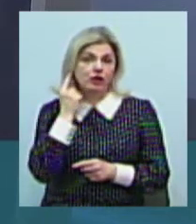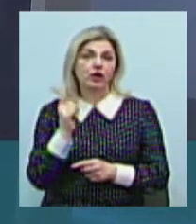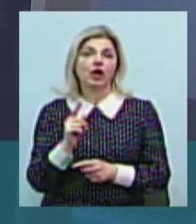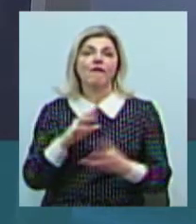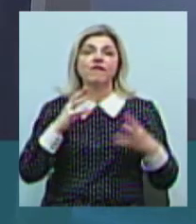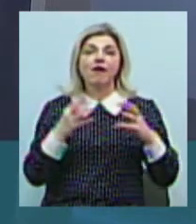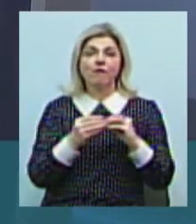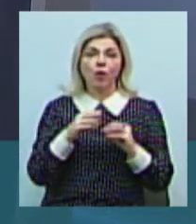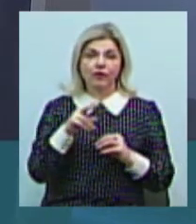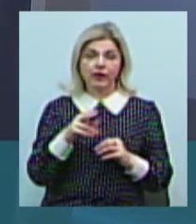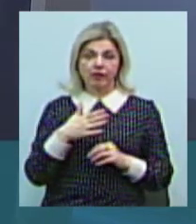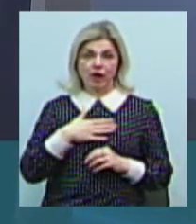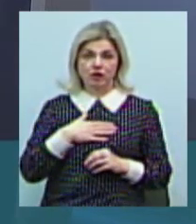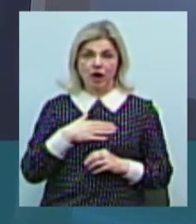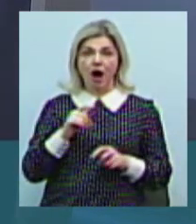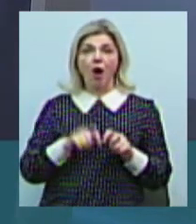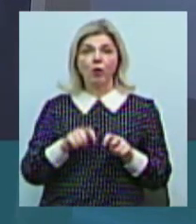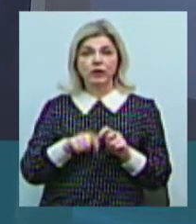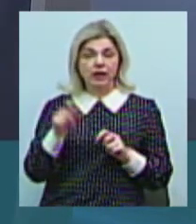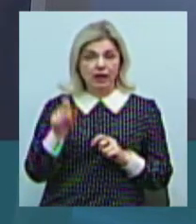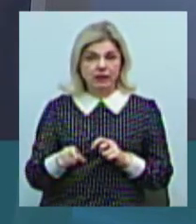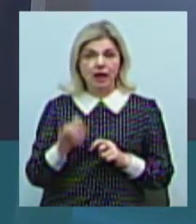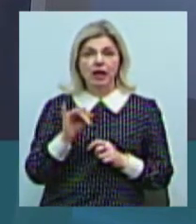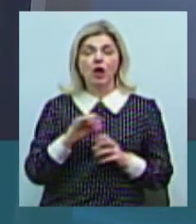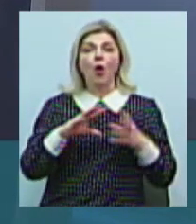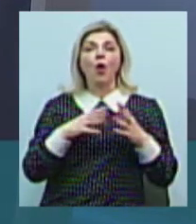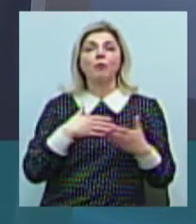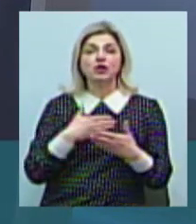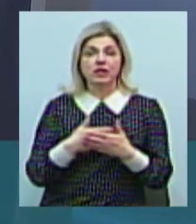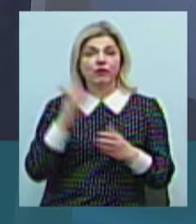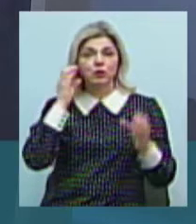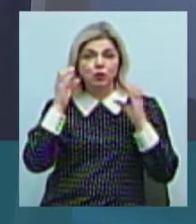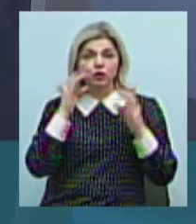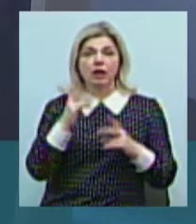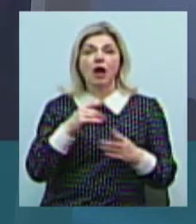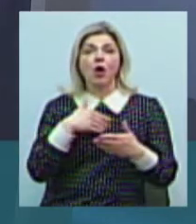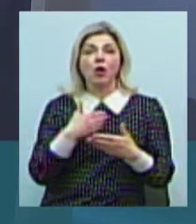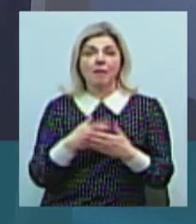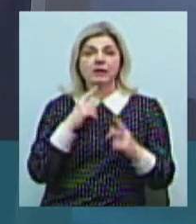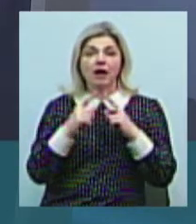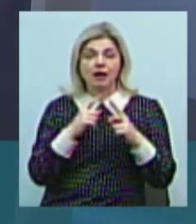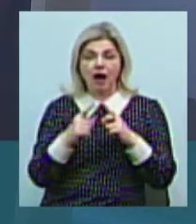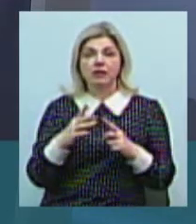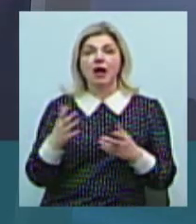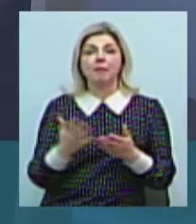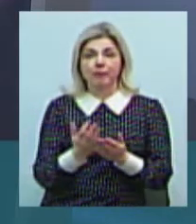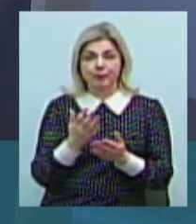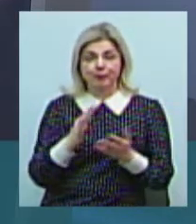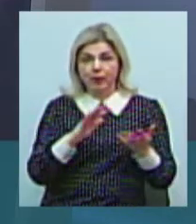выводы нашего аудита, выводы общественных слушаний, экспертно-громадской рады, произошло